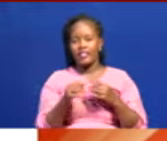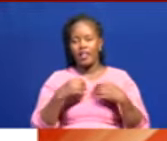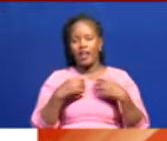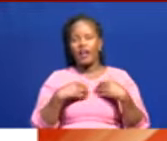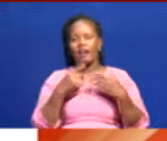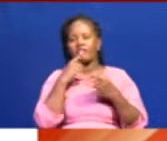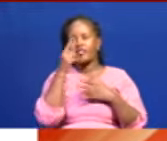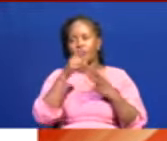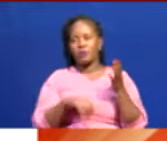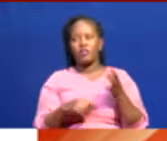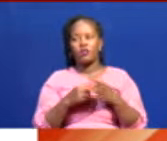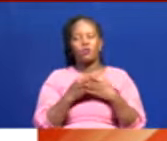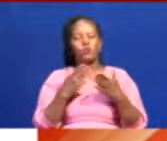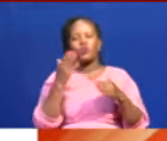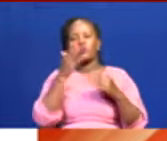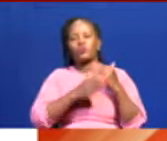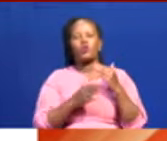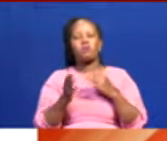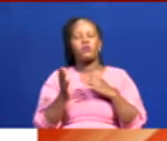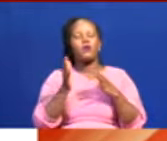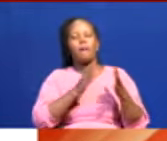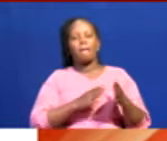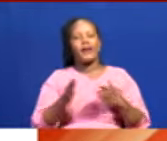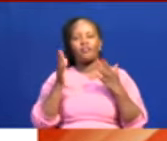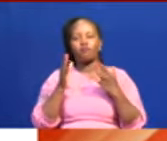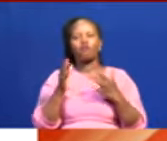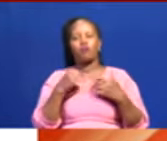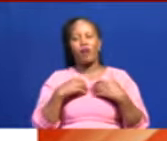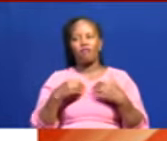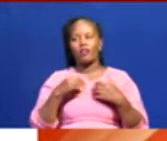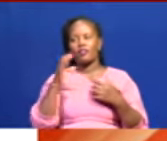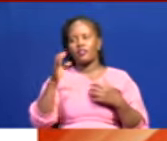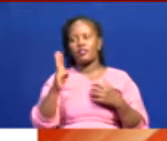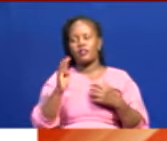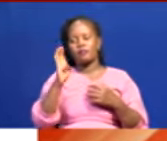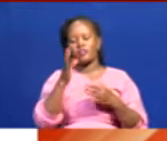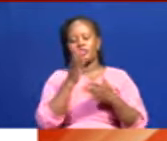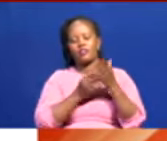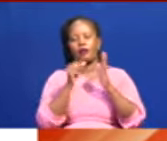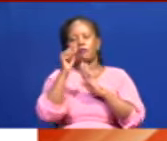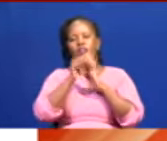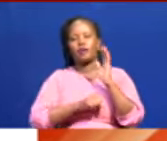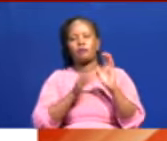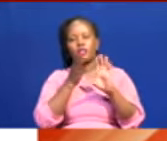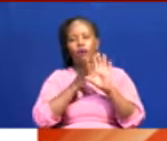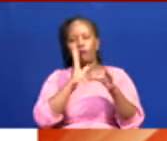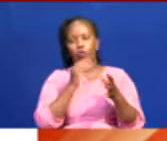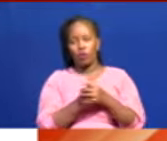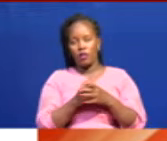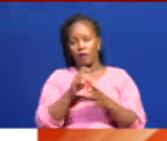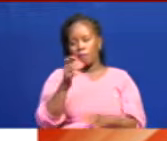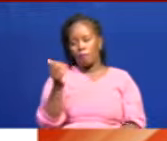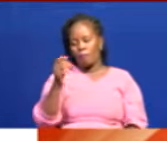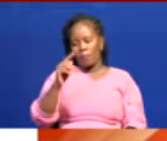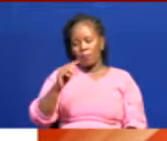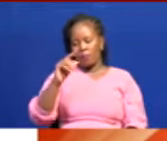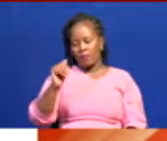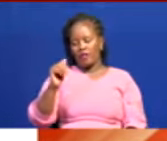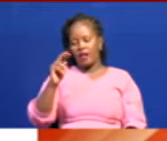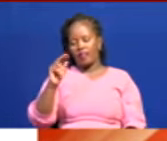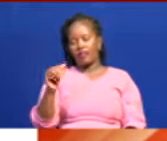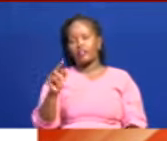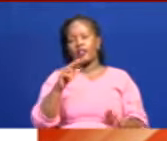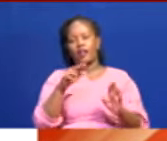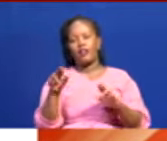kuchagua masomo kwenye mtalaa wa umilisi yaani CBC. Kwingineko, wakazi wa kaunti ya Tana River wamehimizwa